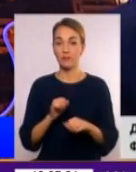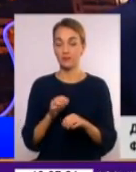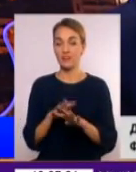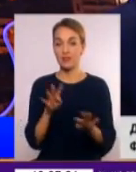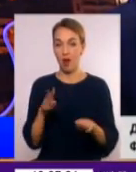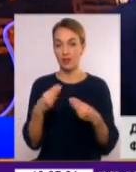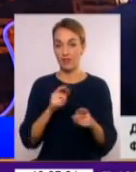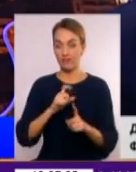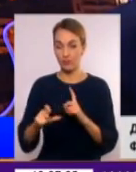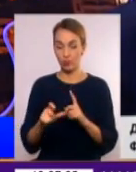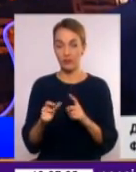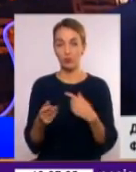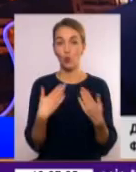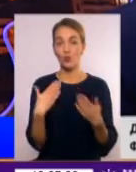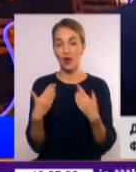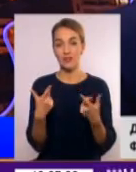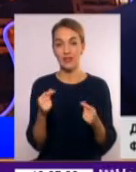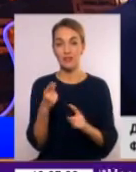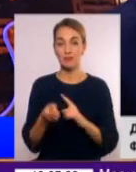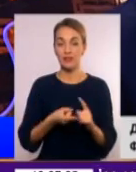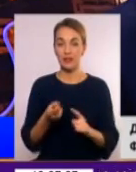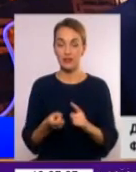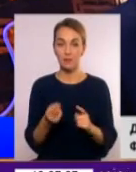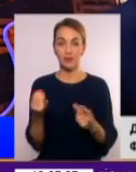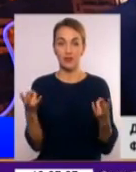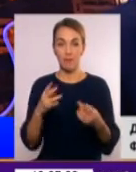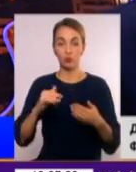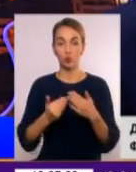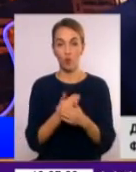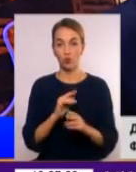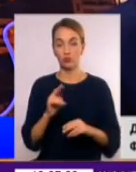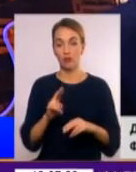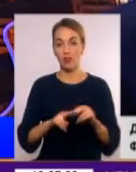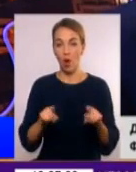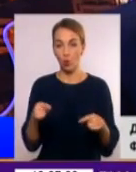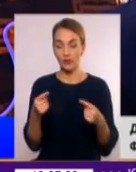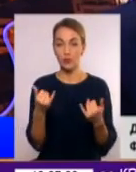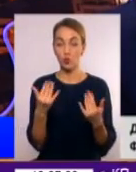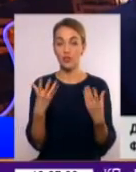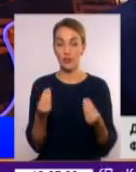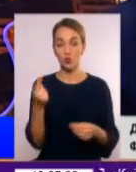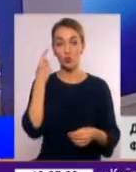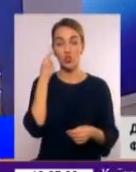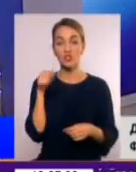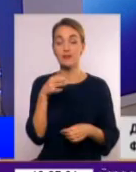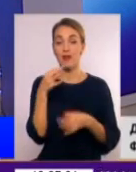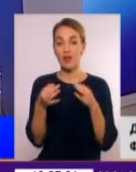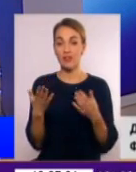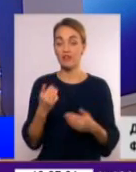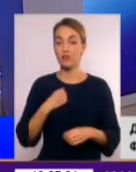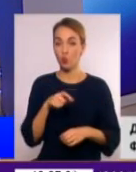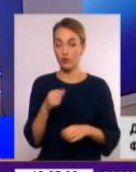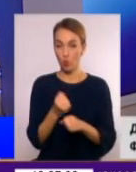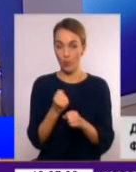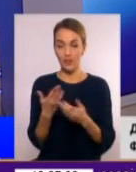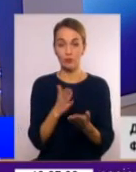що комунікації, вони певною мірою десь там змінилися, їх треба знов-таки налагодити. На сьогоднішній день, ну, судячи з тих заяв, які і військові роблять, які